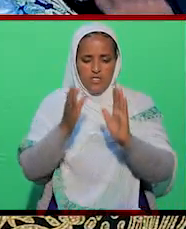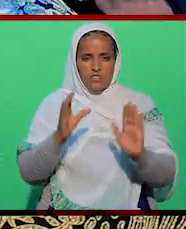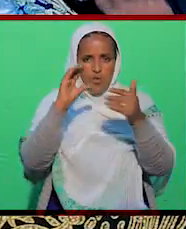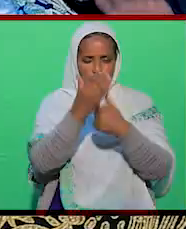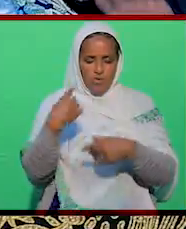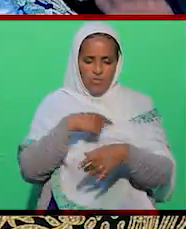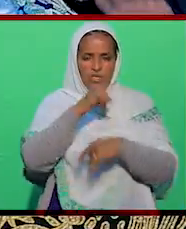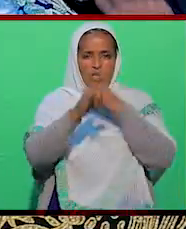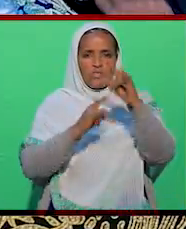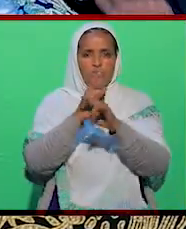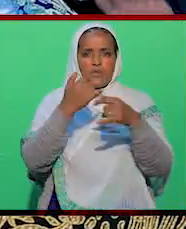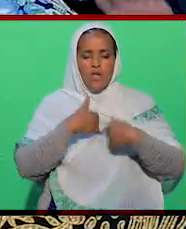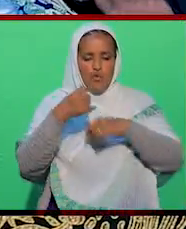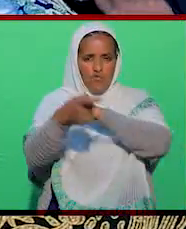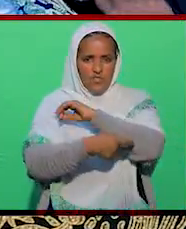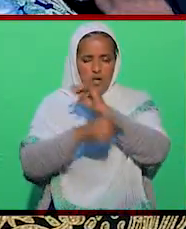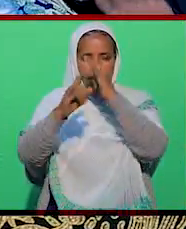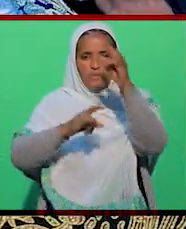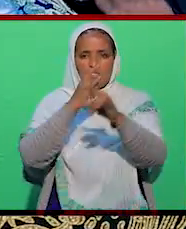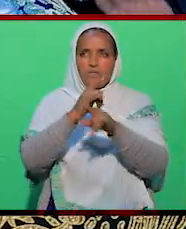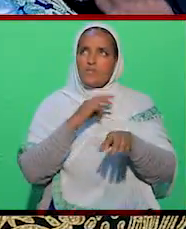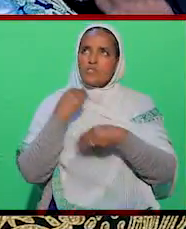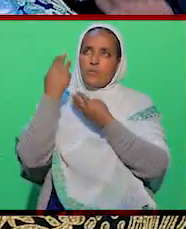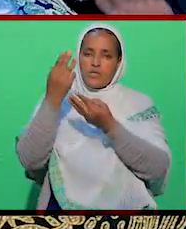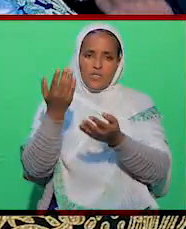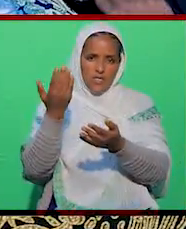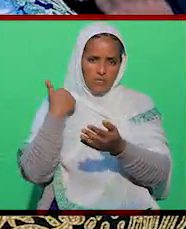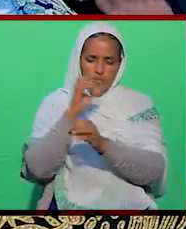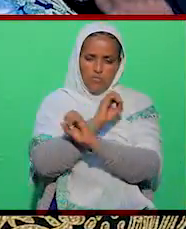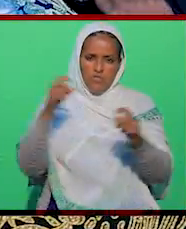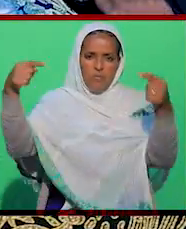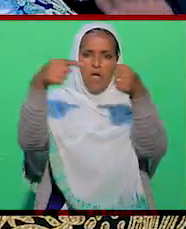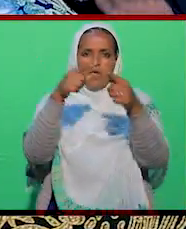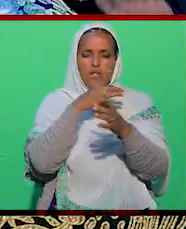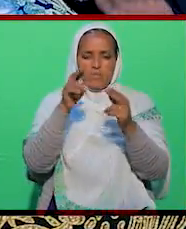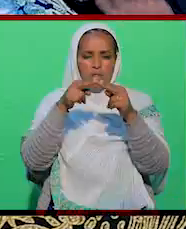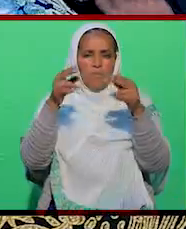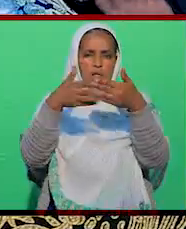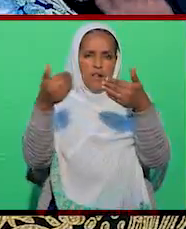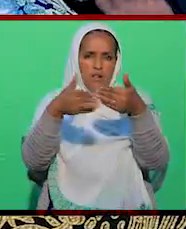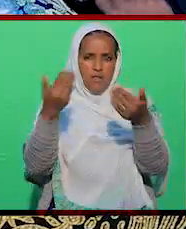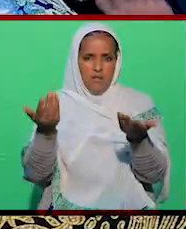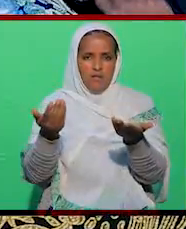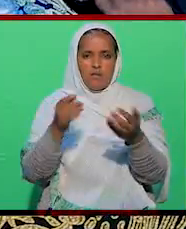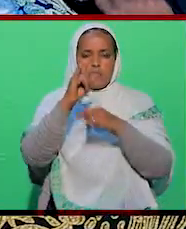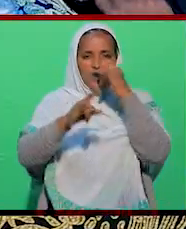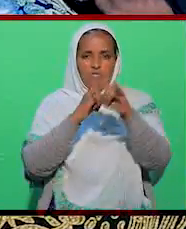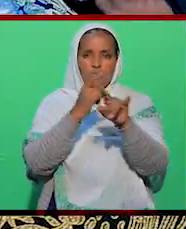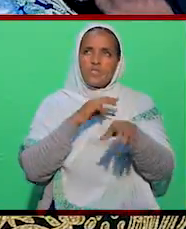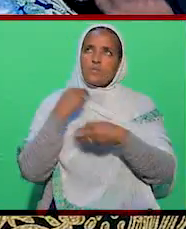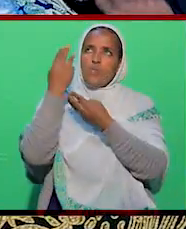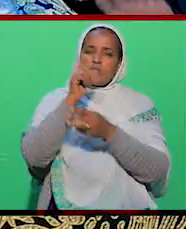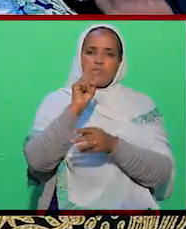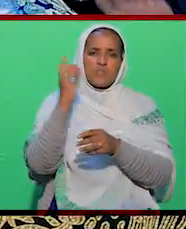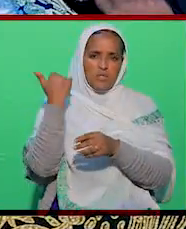እውነተኛ ክርስቲያኖች ከሆን በእኛ ዘመን ያለው ፈተና በዘመነ ሰማይታት ከነበረው በምንም አይገናኝም። በጣም ቀላል ነው። እንደ